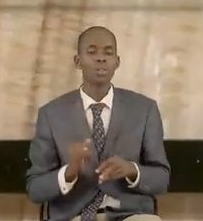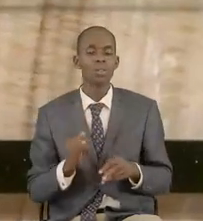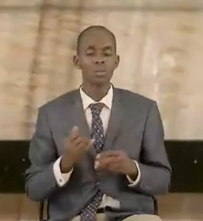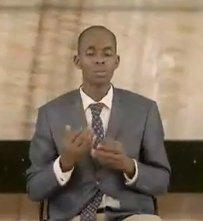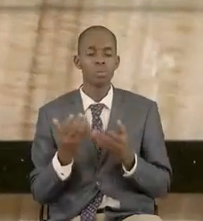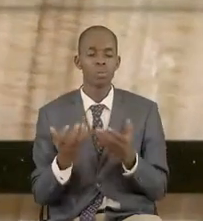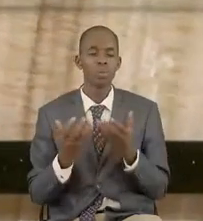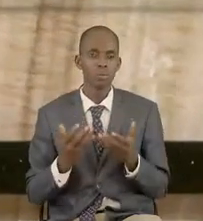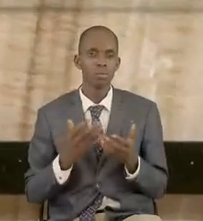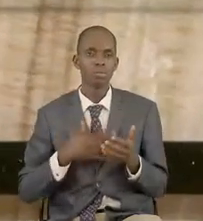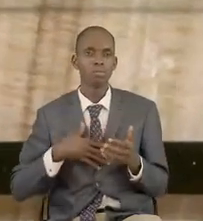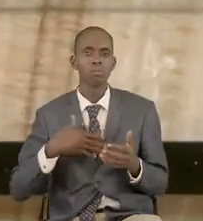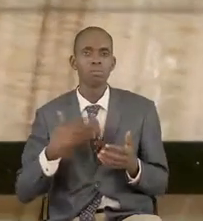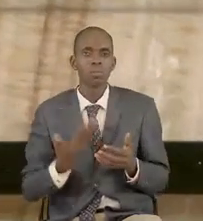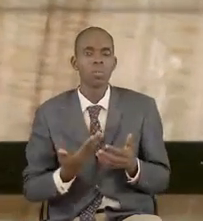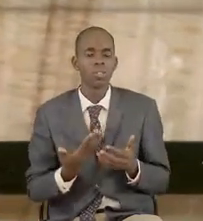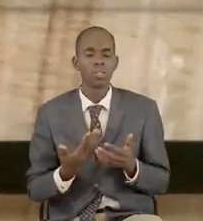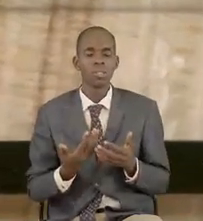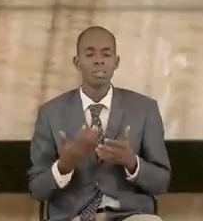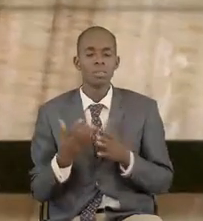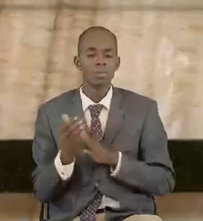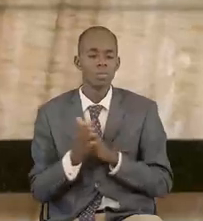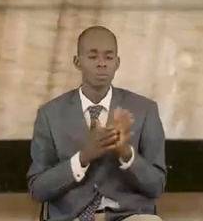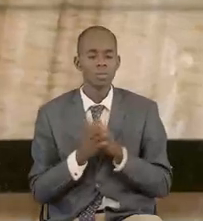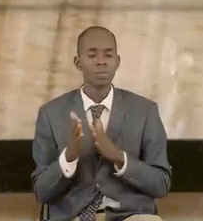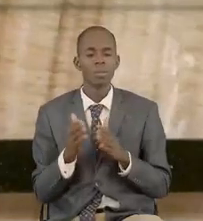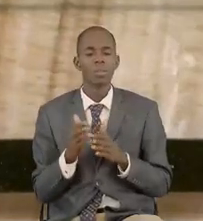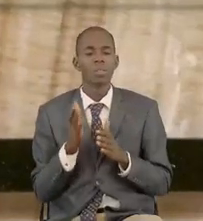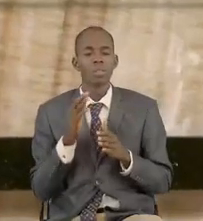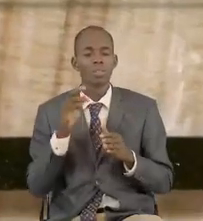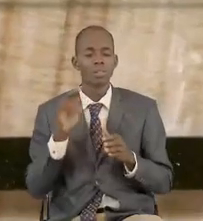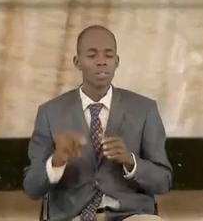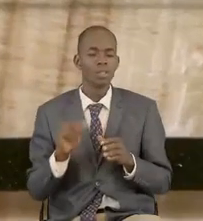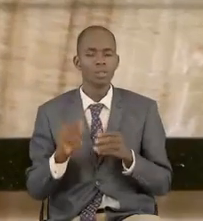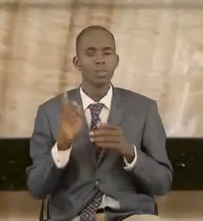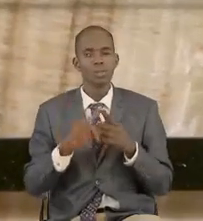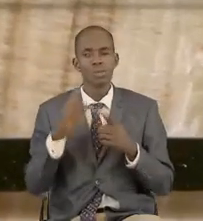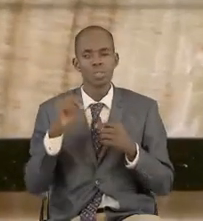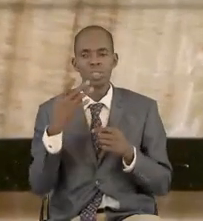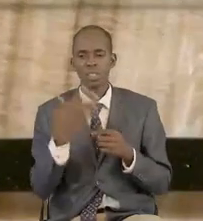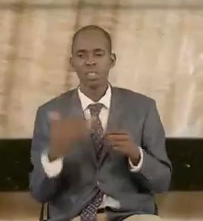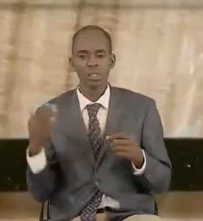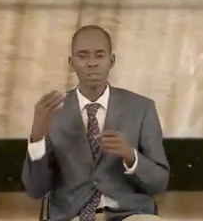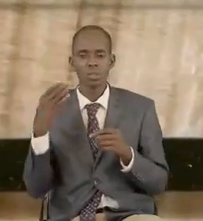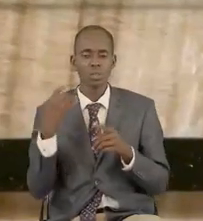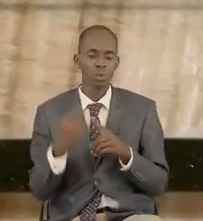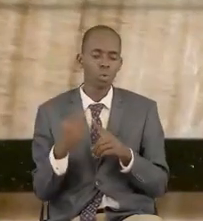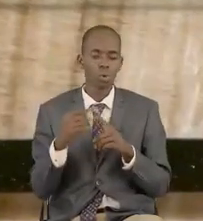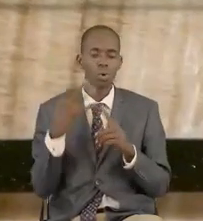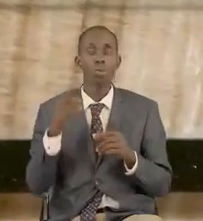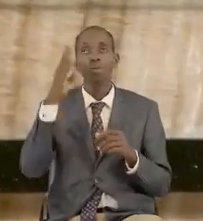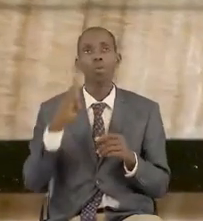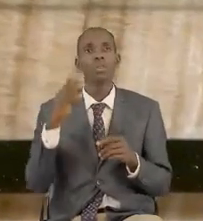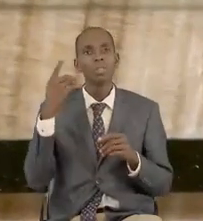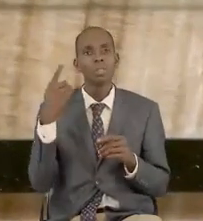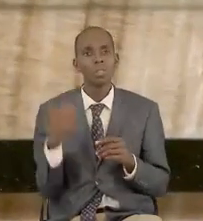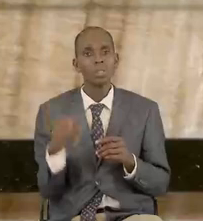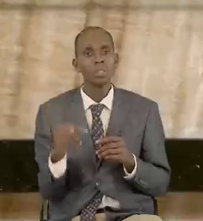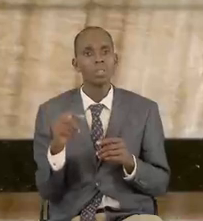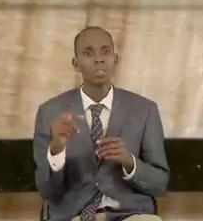au comportement mondial ou à la résistance mondaine de la parole